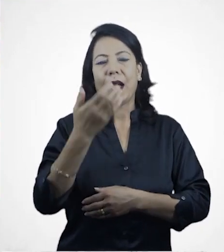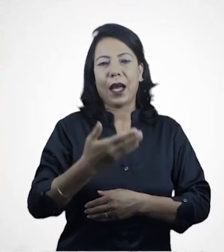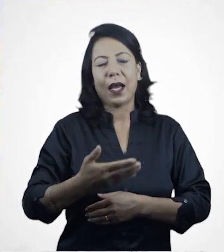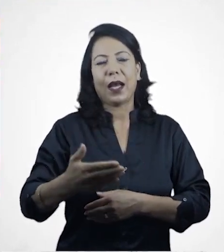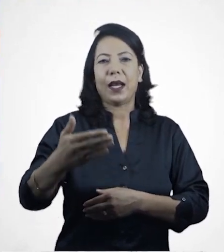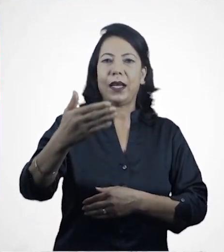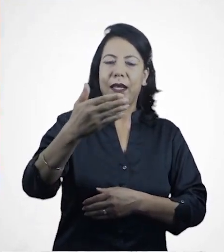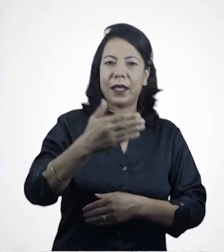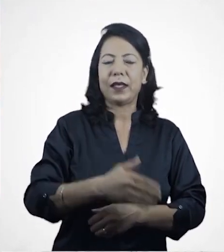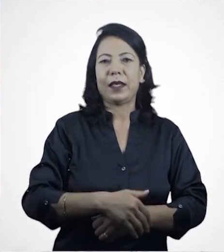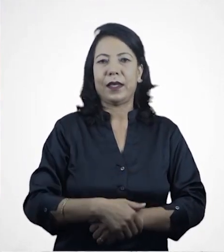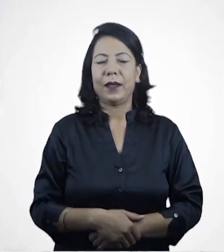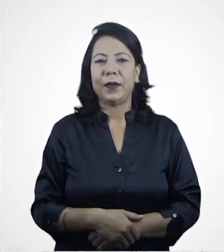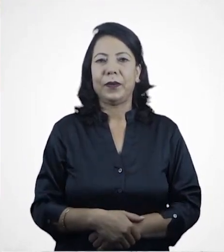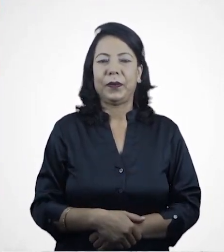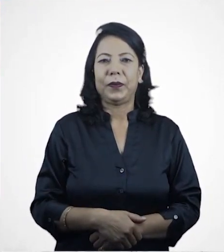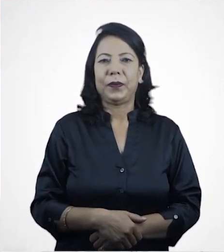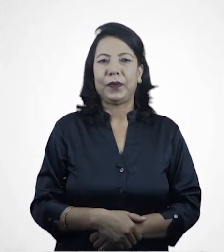आवास